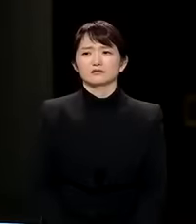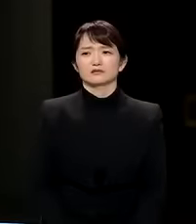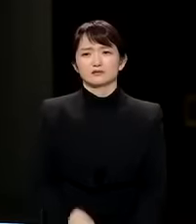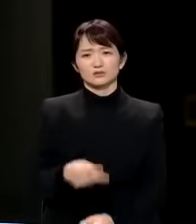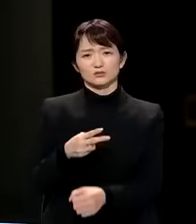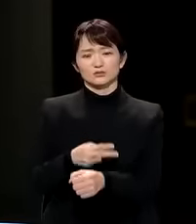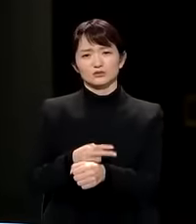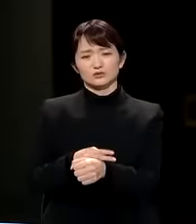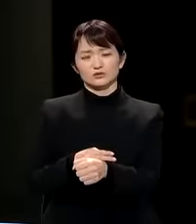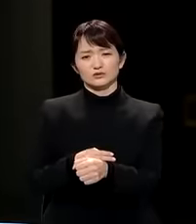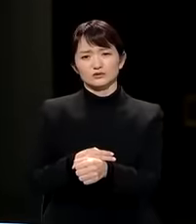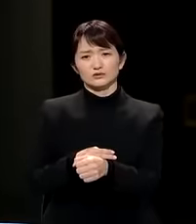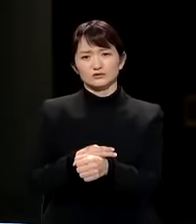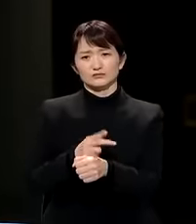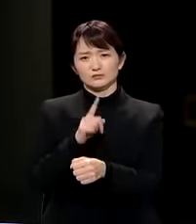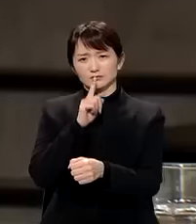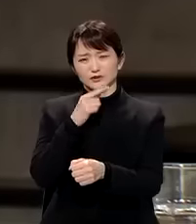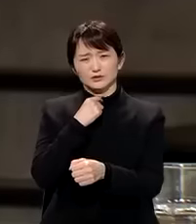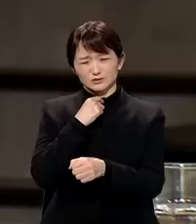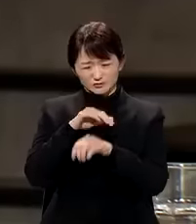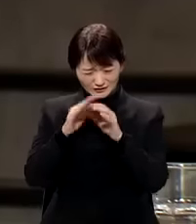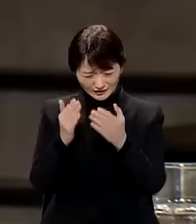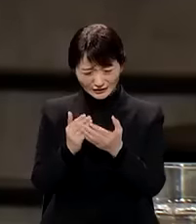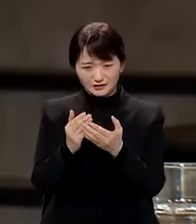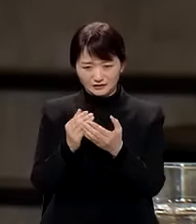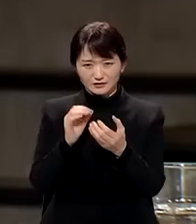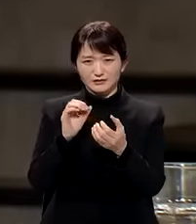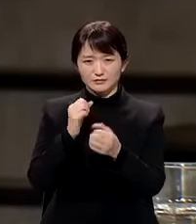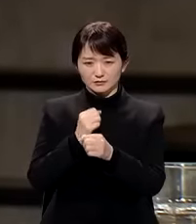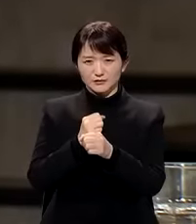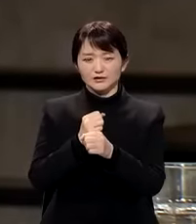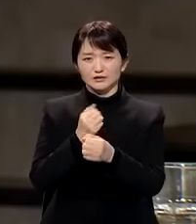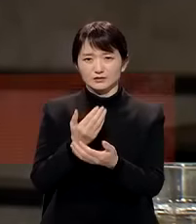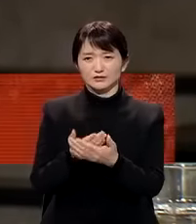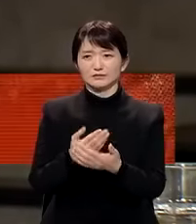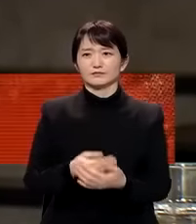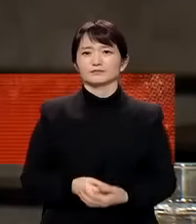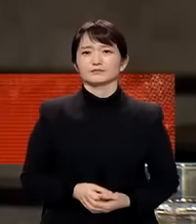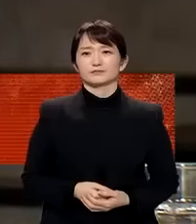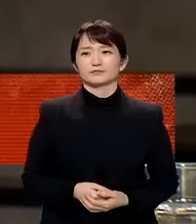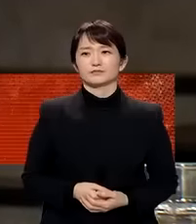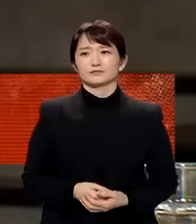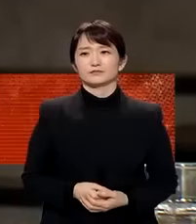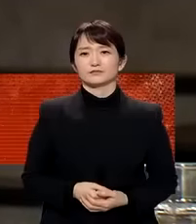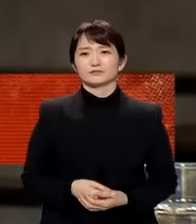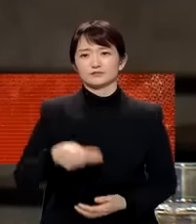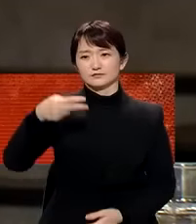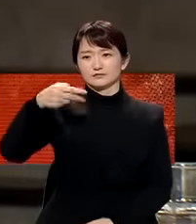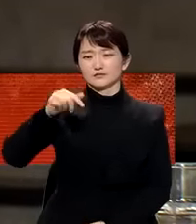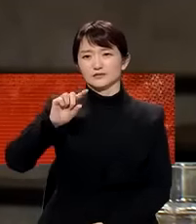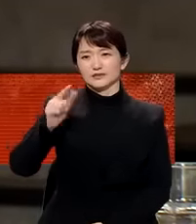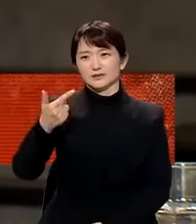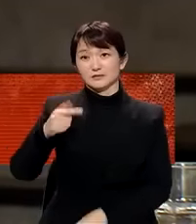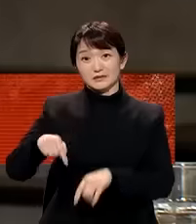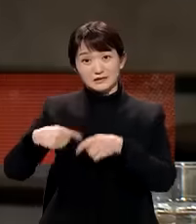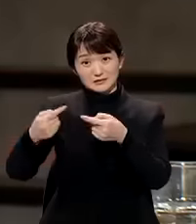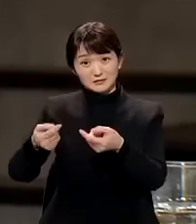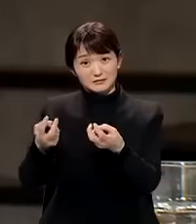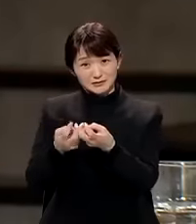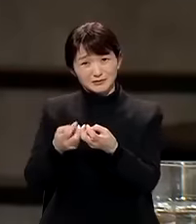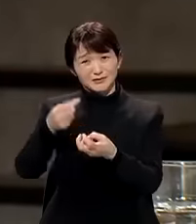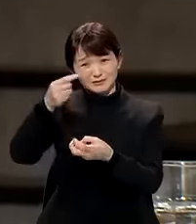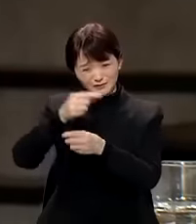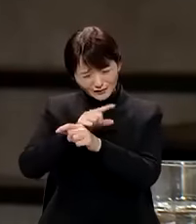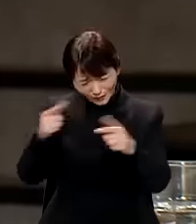하시고 싶은 말씀 다 해주세요이 사례를 제가 보면서 사건 반장에 등극하는 방법이 여러 가지가 있구나 하는 생각이